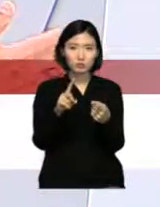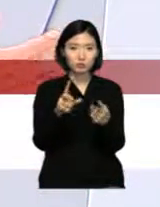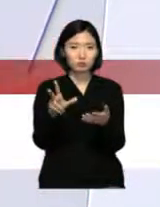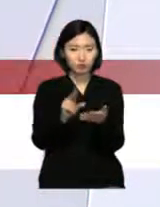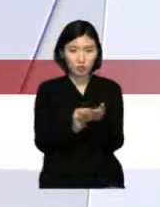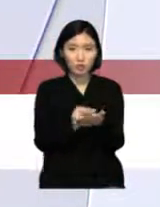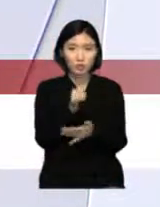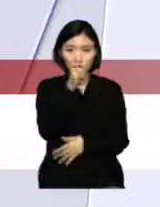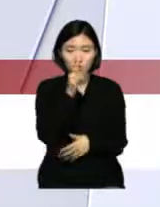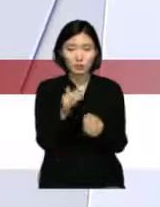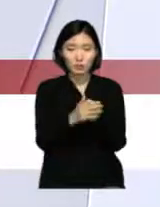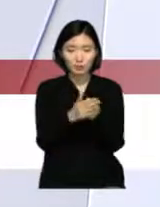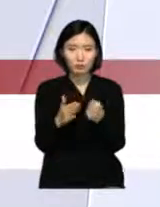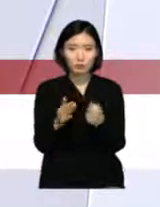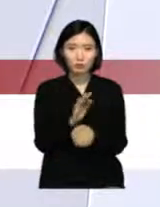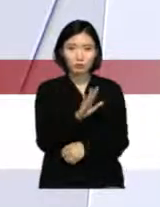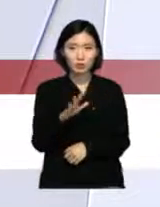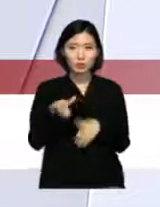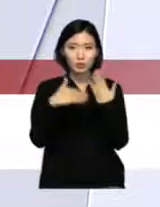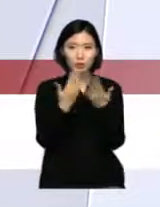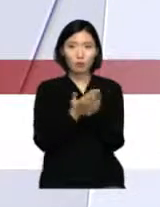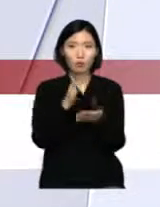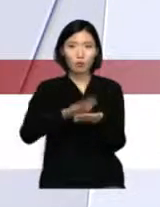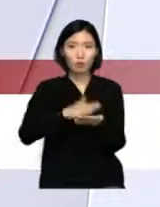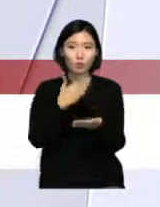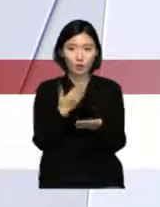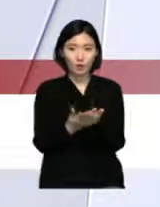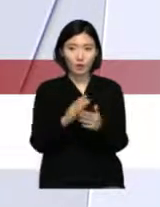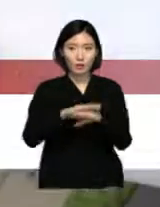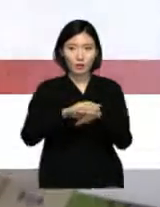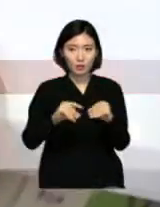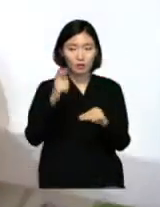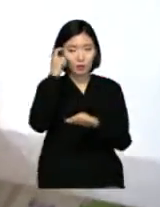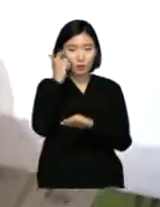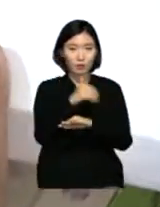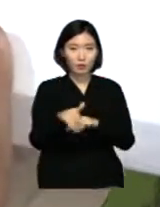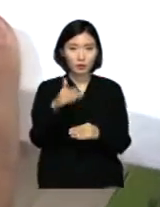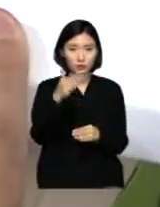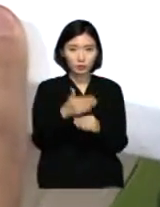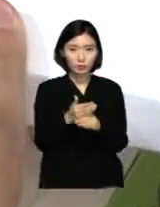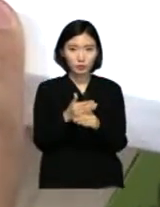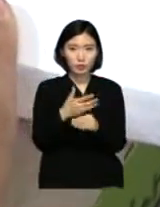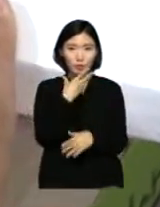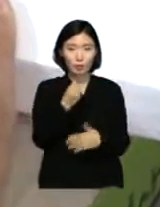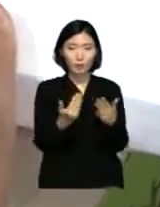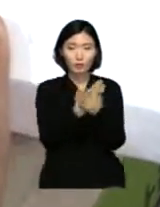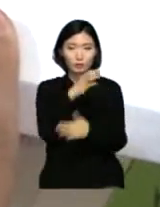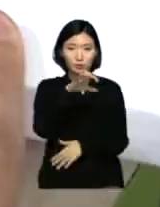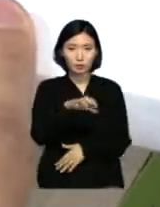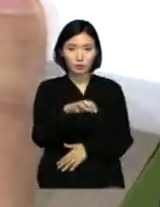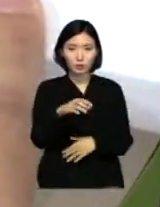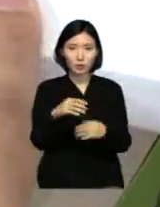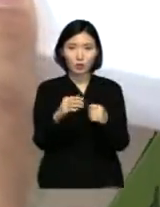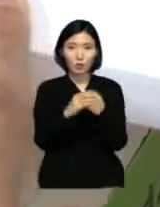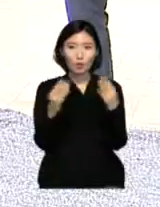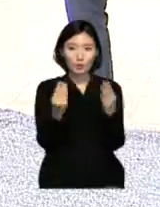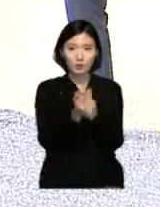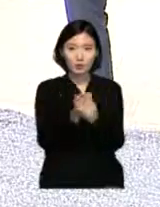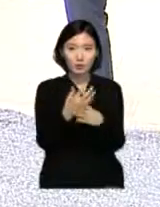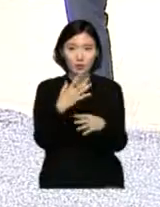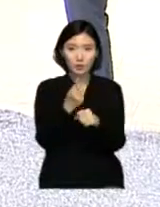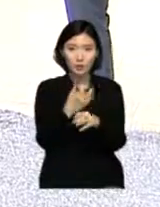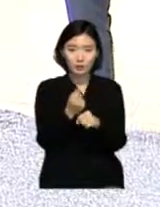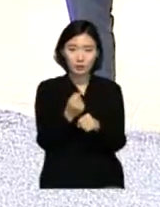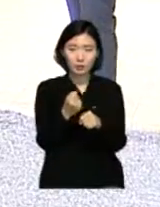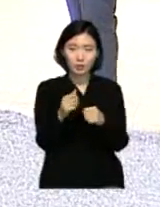문제점이 있으니까 그거는 저희가 다 보완 조치를 하려고 준비를 하고 있습니다. 공릉 행복발전소의 준공 날짜는 이달 말.